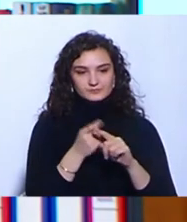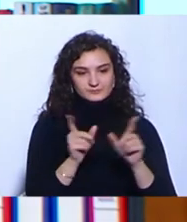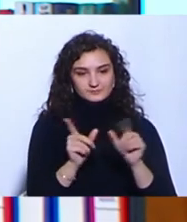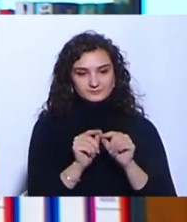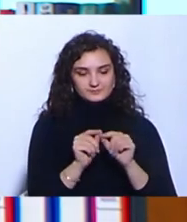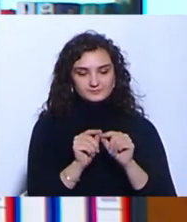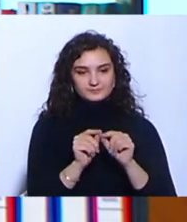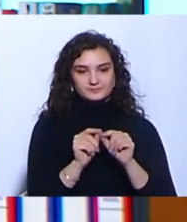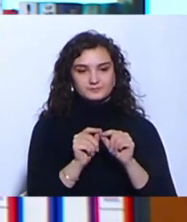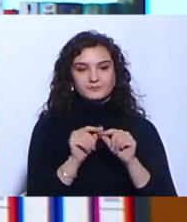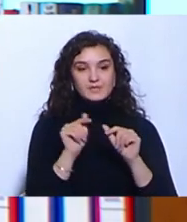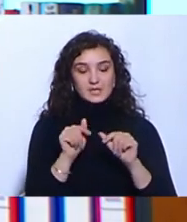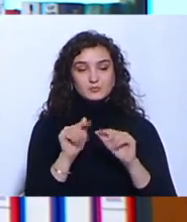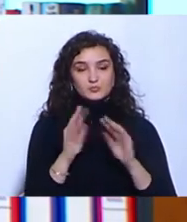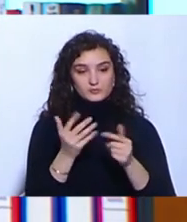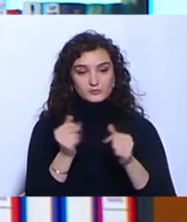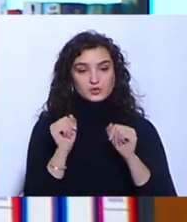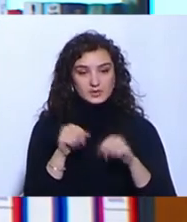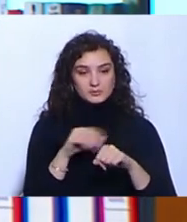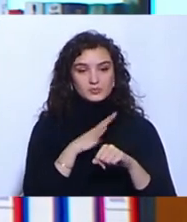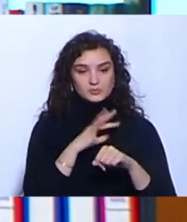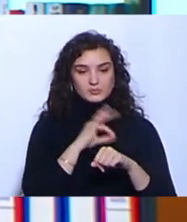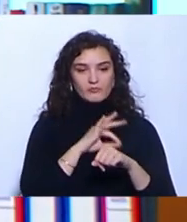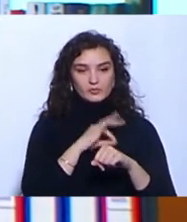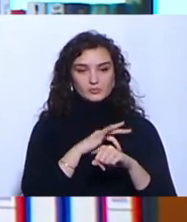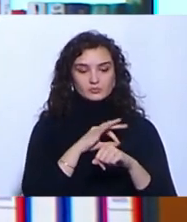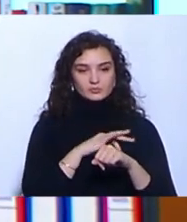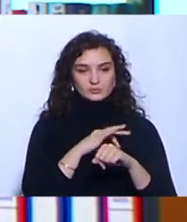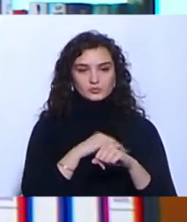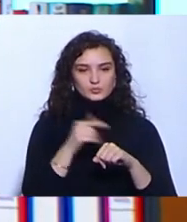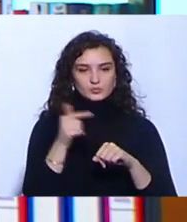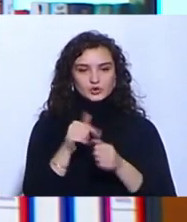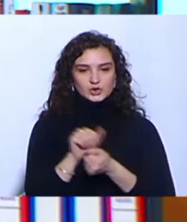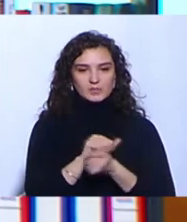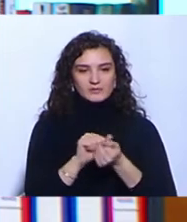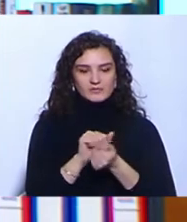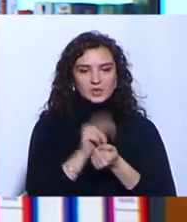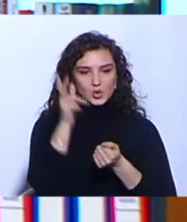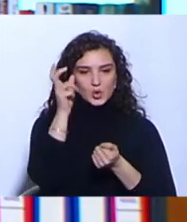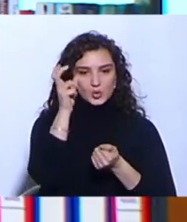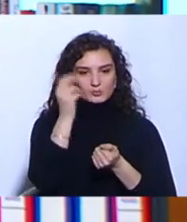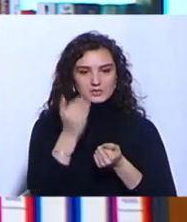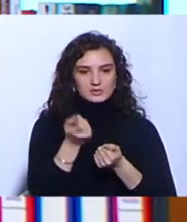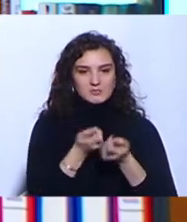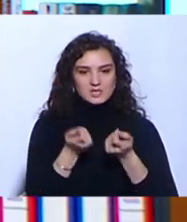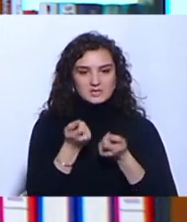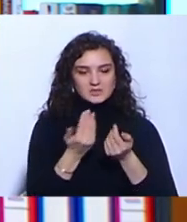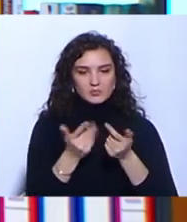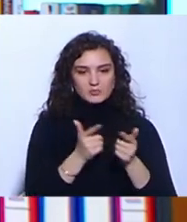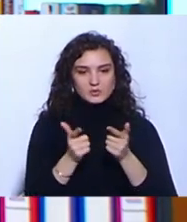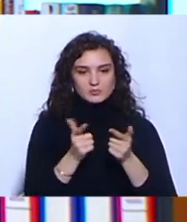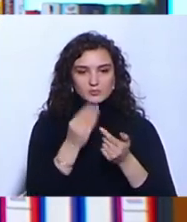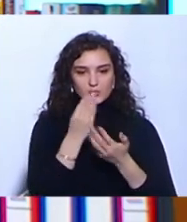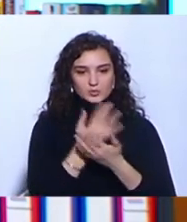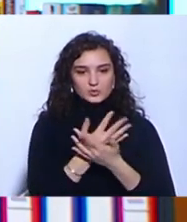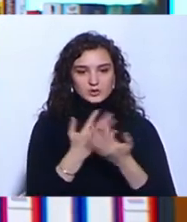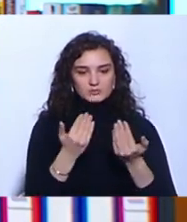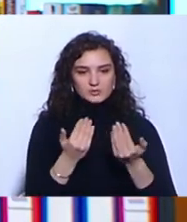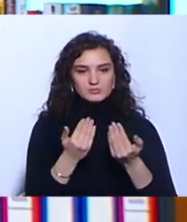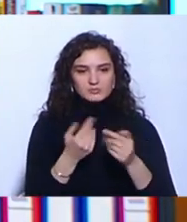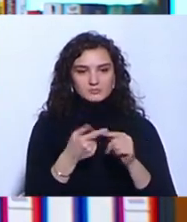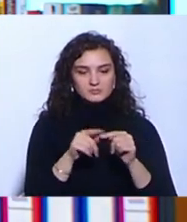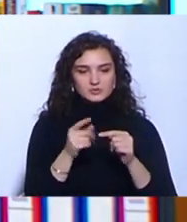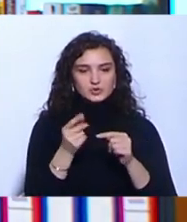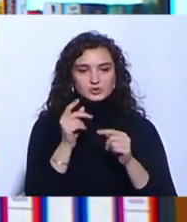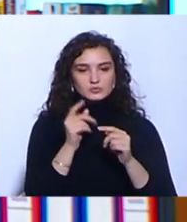კარტოფილთან. ასეთ შემთხვევაში შეიძლება გამოვიყენოთ უხეშად დაფქვილი ხორბლის მარცვლისგან მომზადებული პროდუქტები,